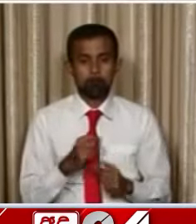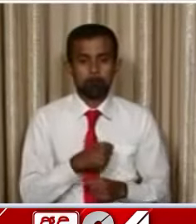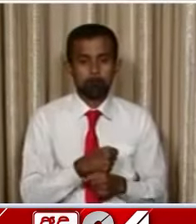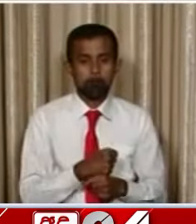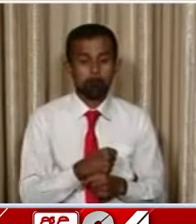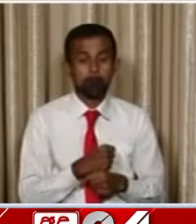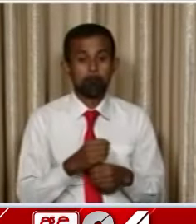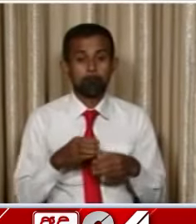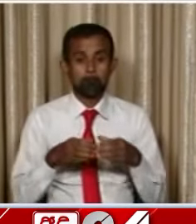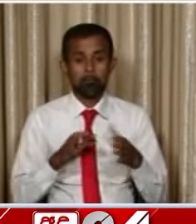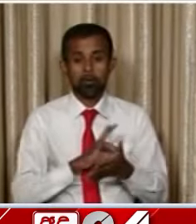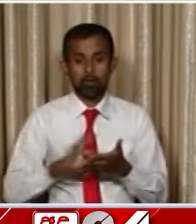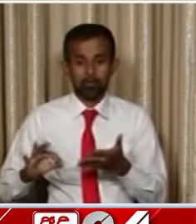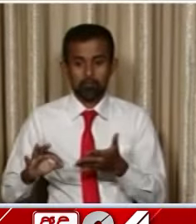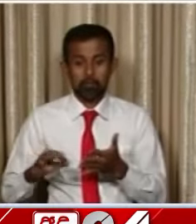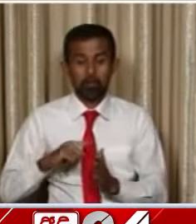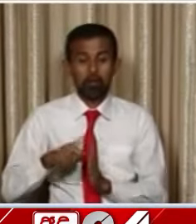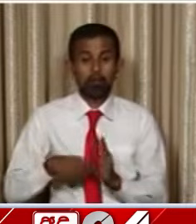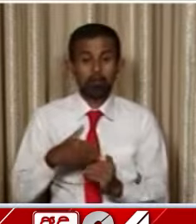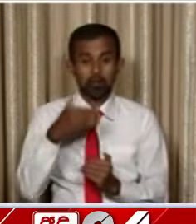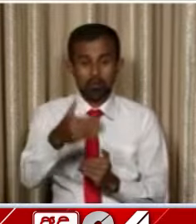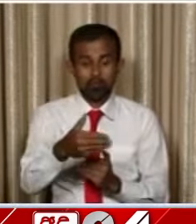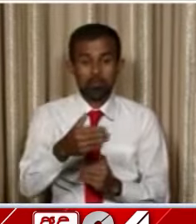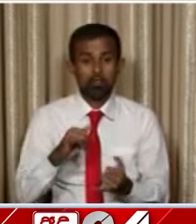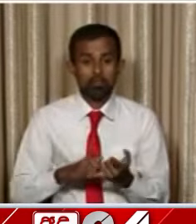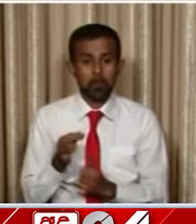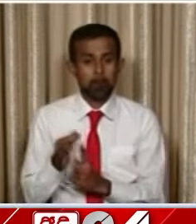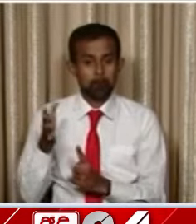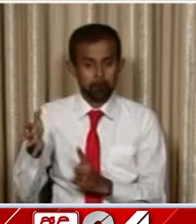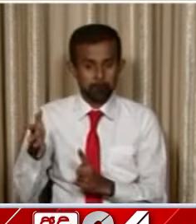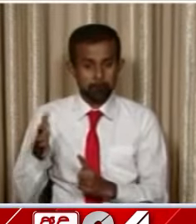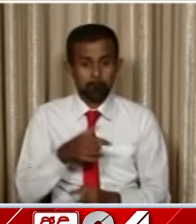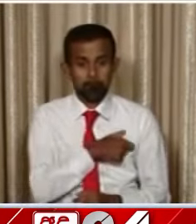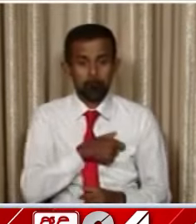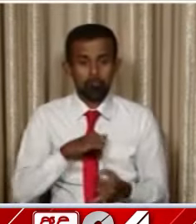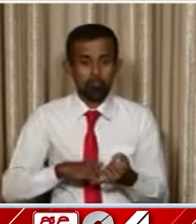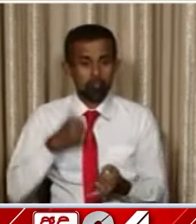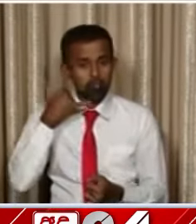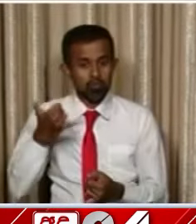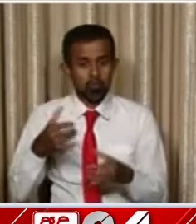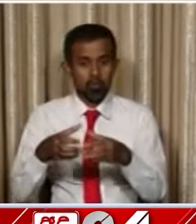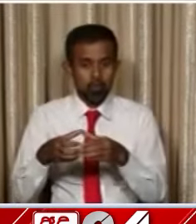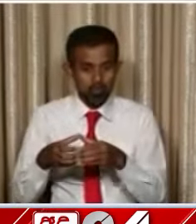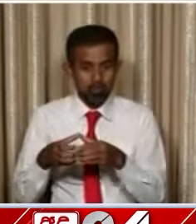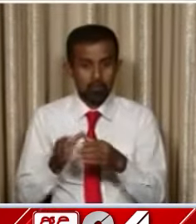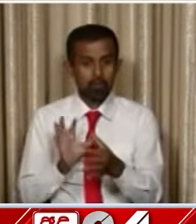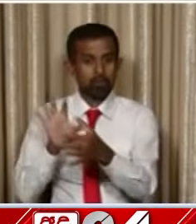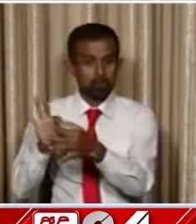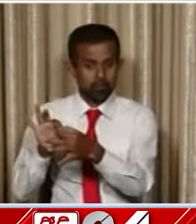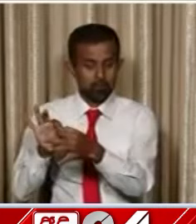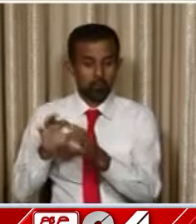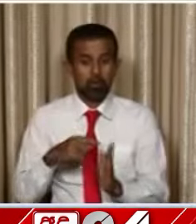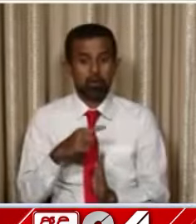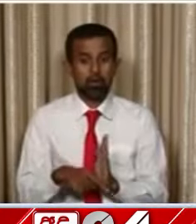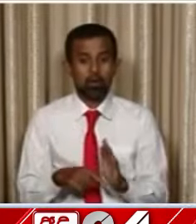පක්ෂයෙන් ඉවත්ව රටේ අනාගතය වෙනුවෙන් සජිත් ප්‍රේමදාස මහත්මයා නායකත්වය දරන සමග ජන සන්ධානයට එකතුව එතුමා මේ